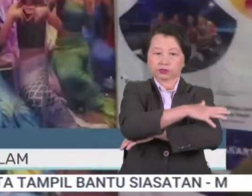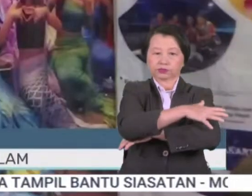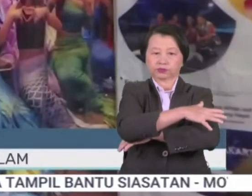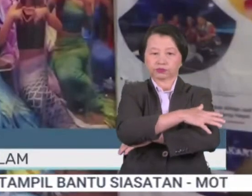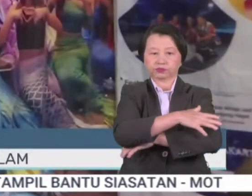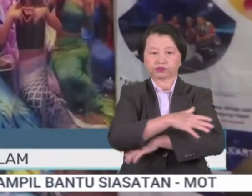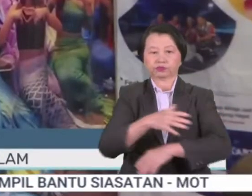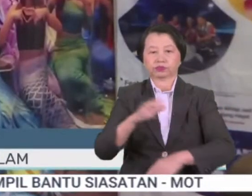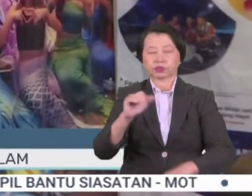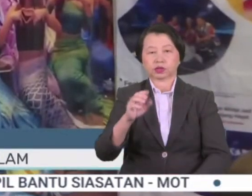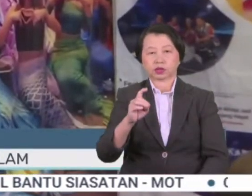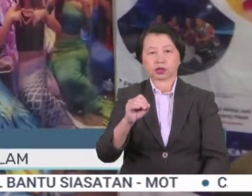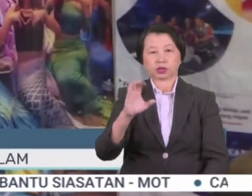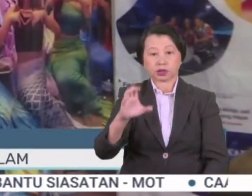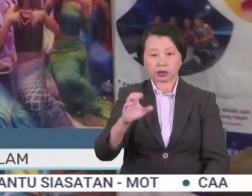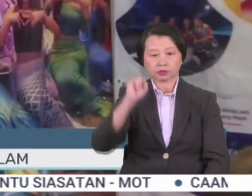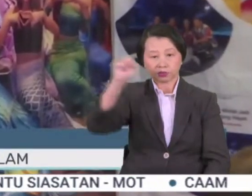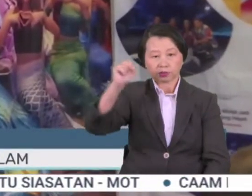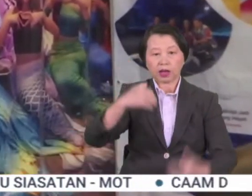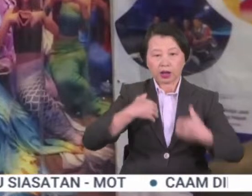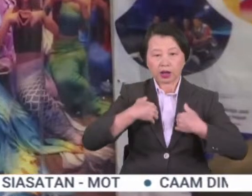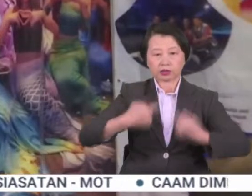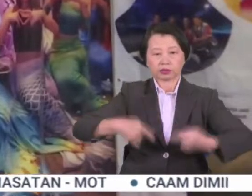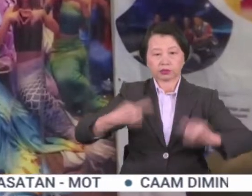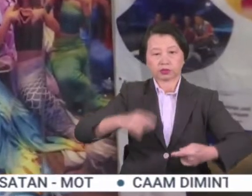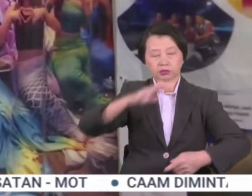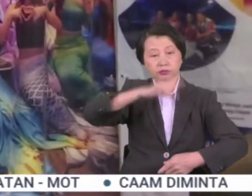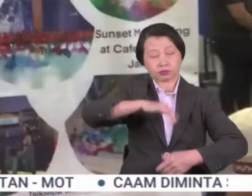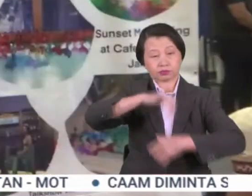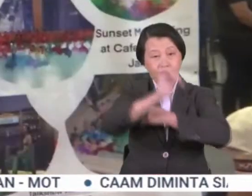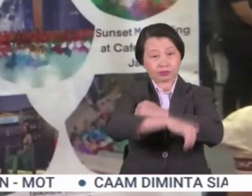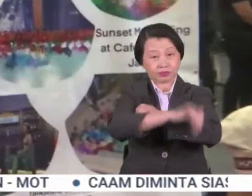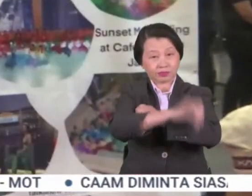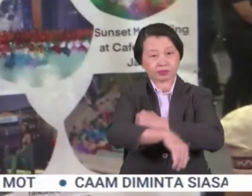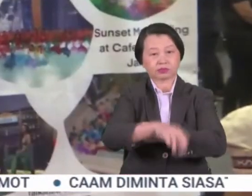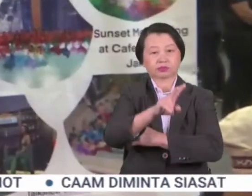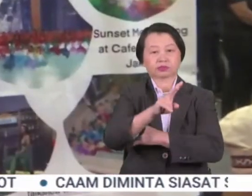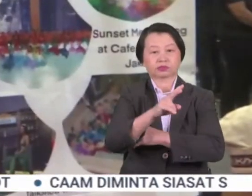bersempena Adek Sabah turut diadakan pertandingan duyung antarabangsa